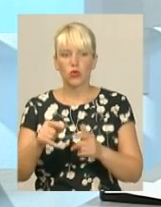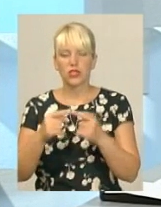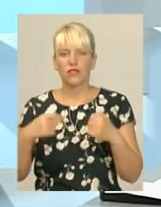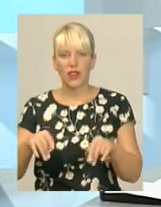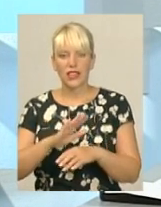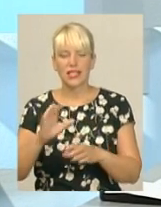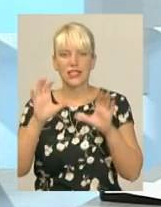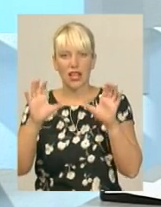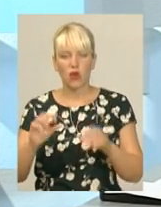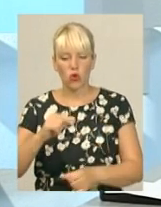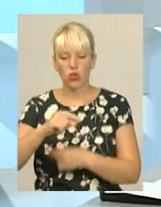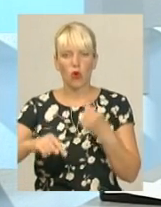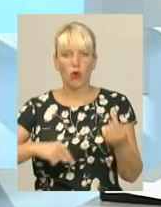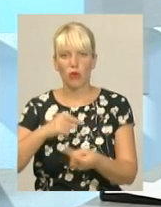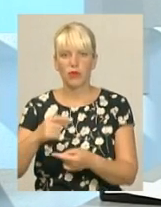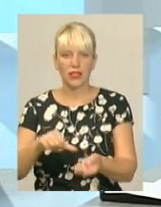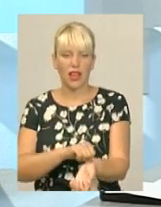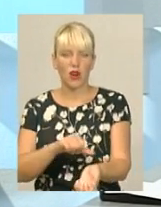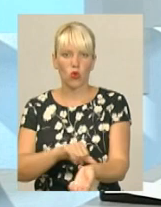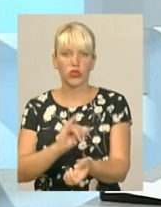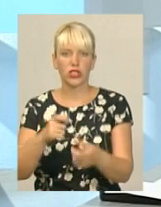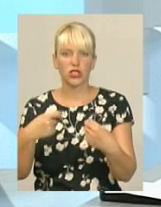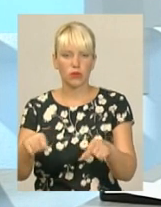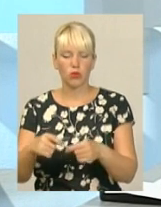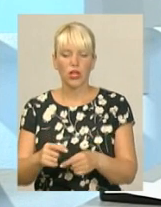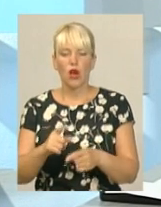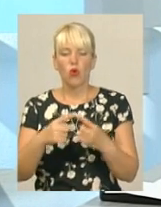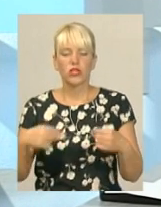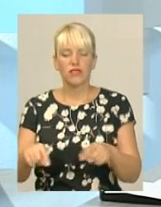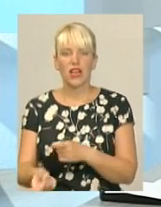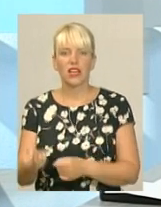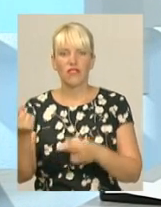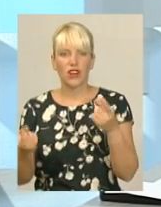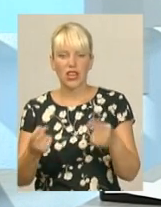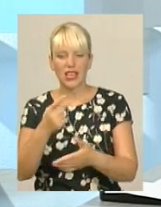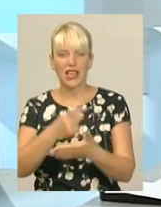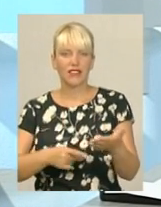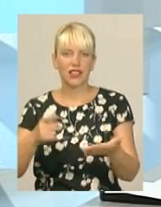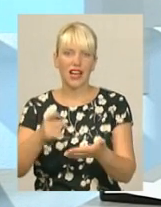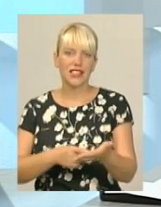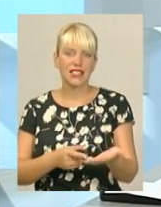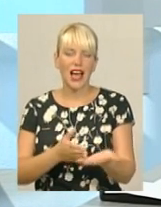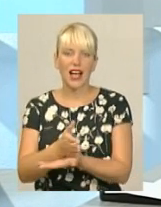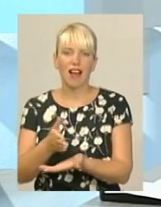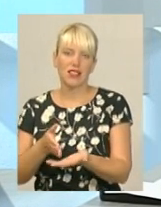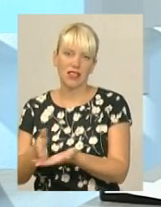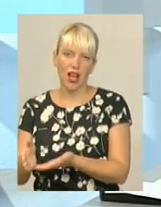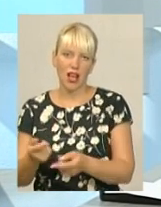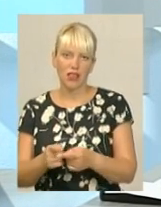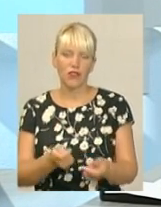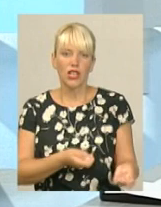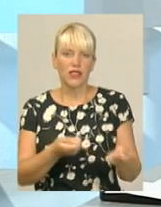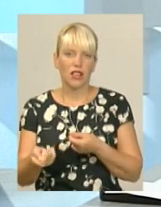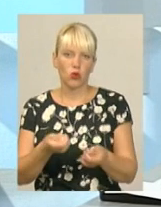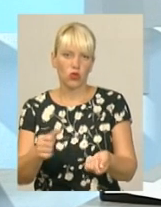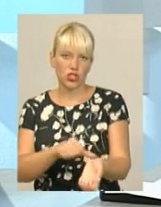обігу наркотиків, в першу чергу це збуту, у сфері виявлення та ліквідації каналів надходження їх в Україну, викриття та припинення